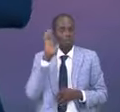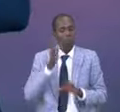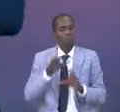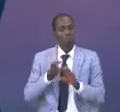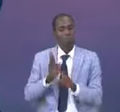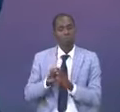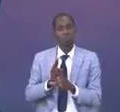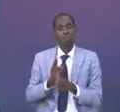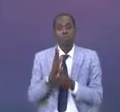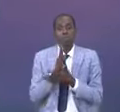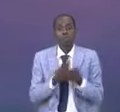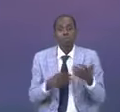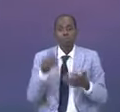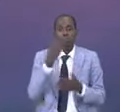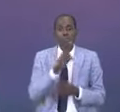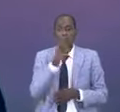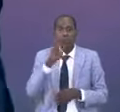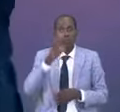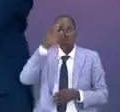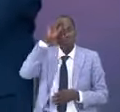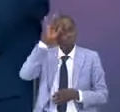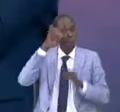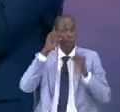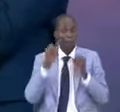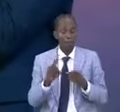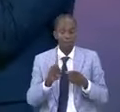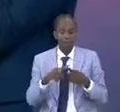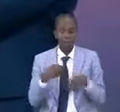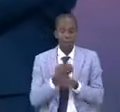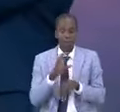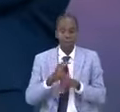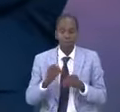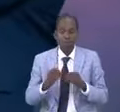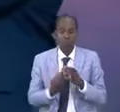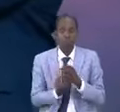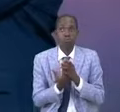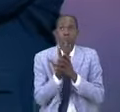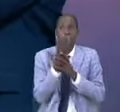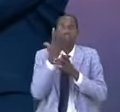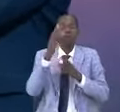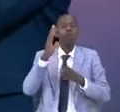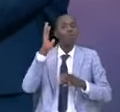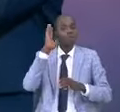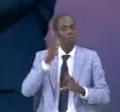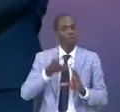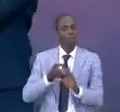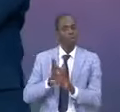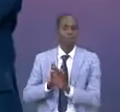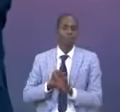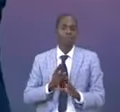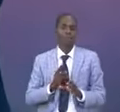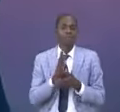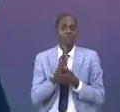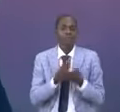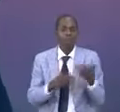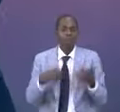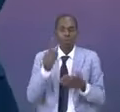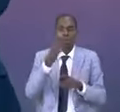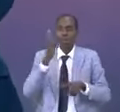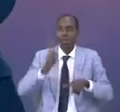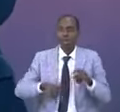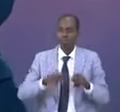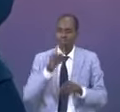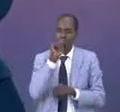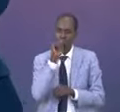pour faire croître leur église abandonneront la foi quelques-uns qui ne peuvent pas supporter les difficultés comme de